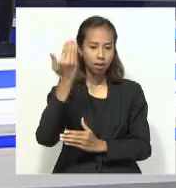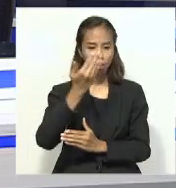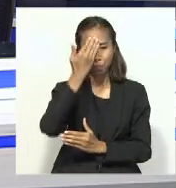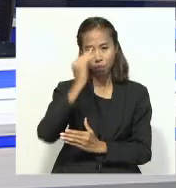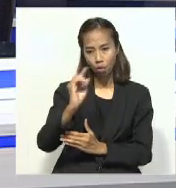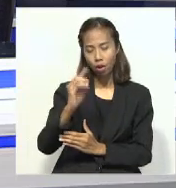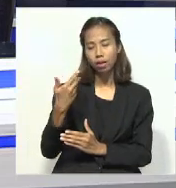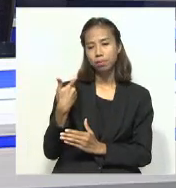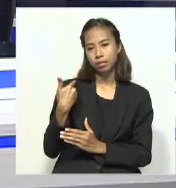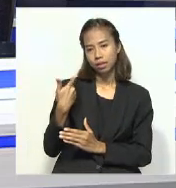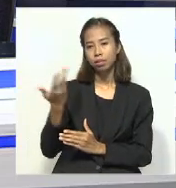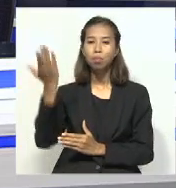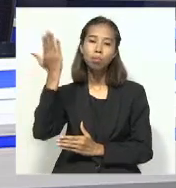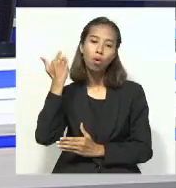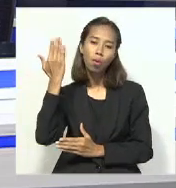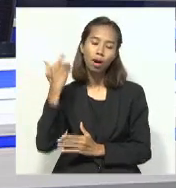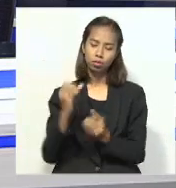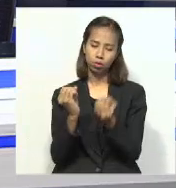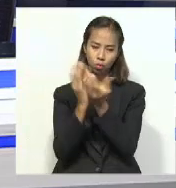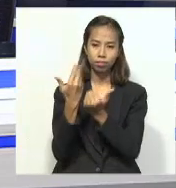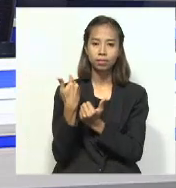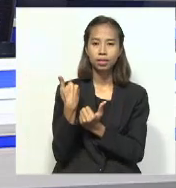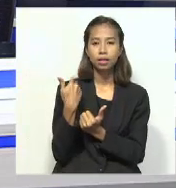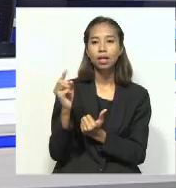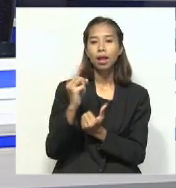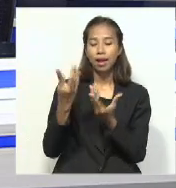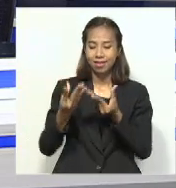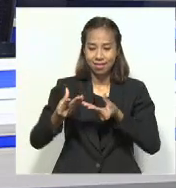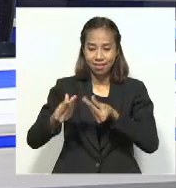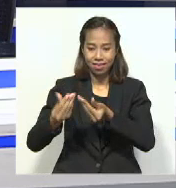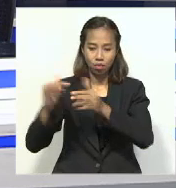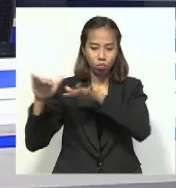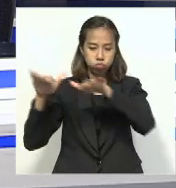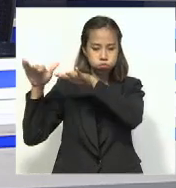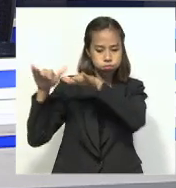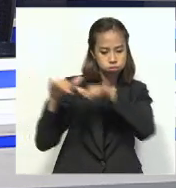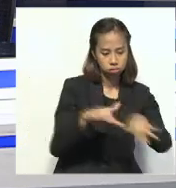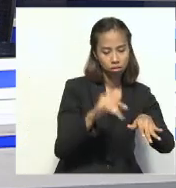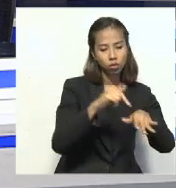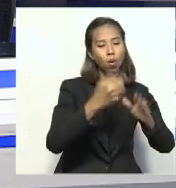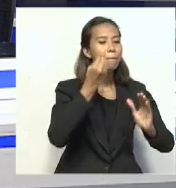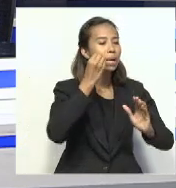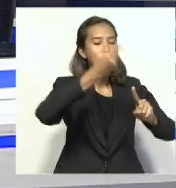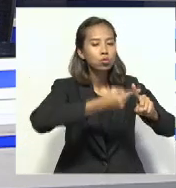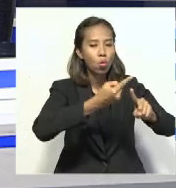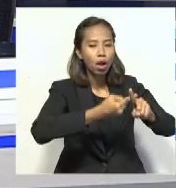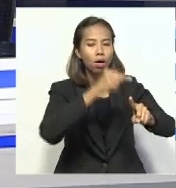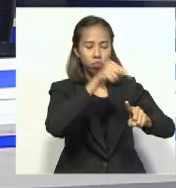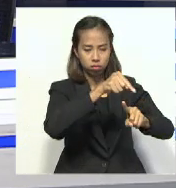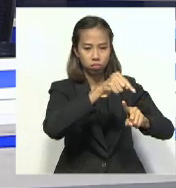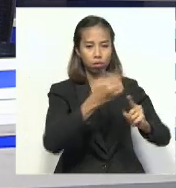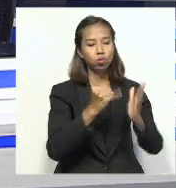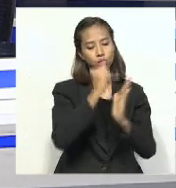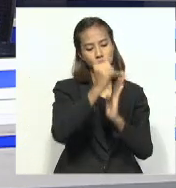หนึ่งผลกระทบที่เกิดขึ้นนะคะอย่างเมื่อวานนี้เราตามกันต่อเนื่องมีเหตุดินสไลด์ลงมาทับบ้านในศูนย์พักพิงชั่วคราวผู้ลี้ภัย